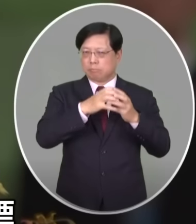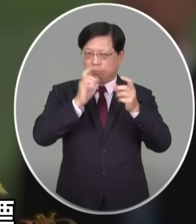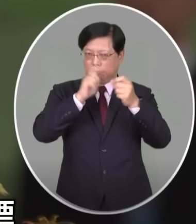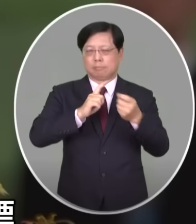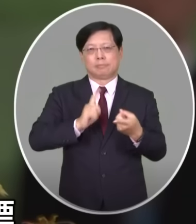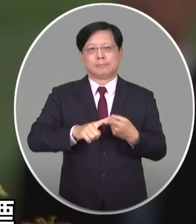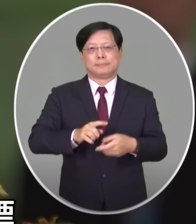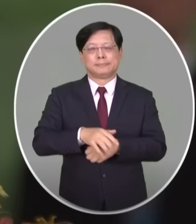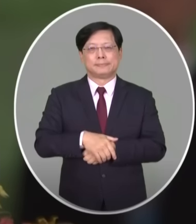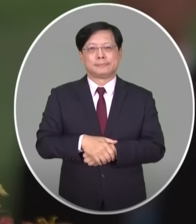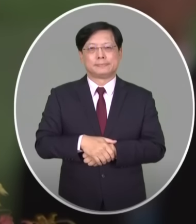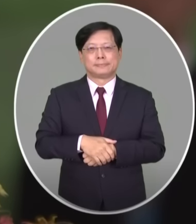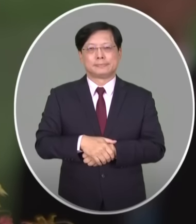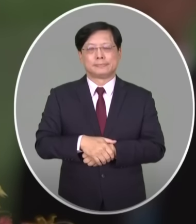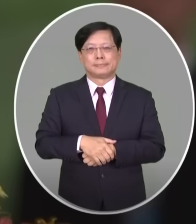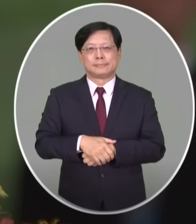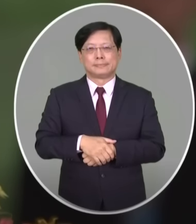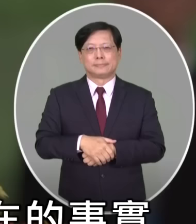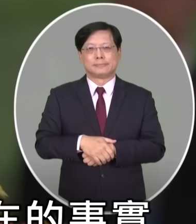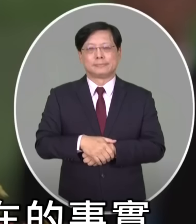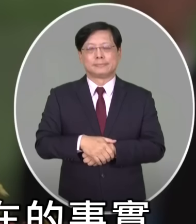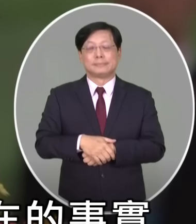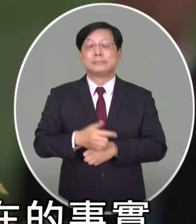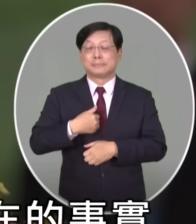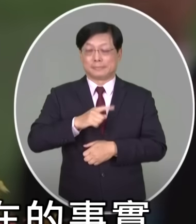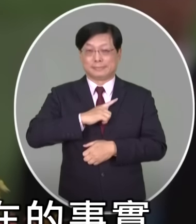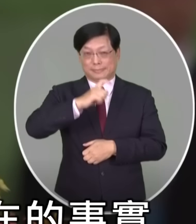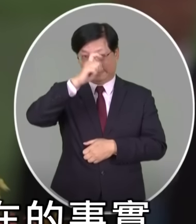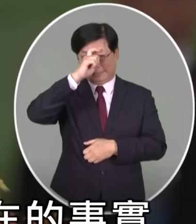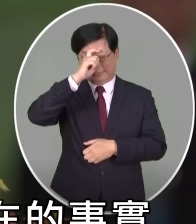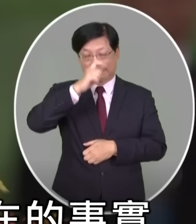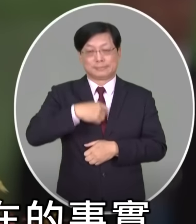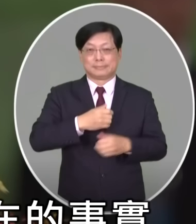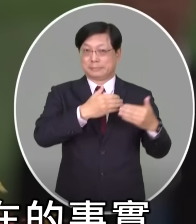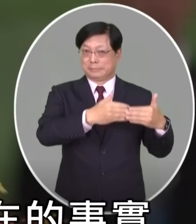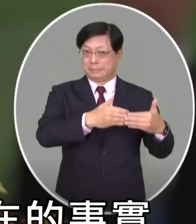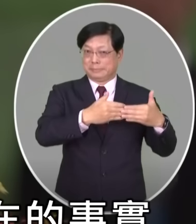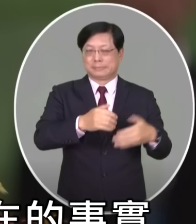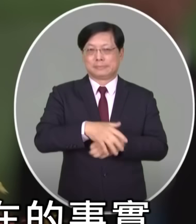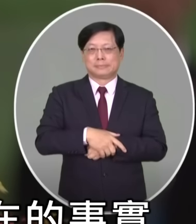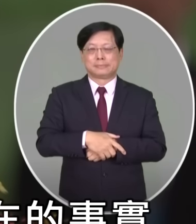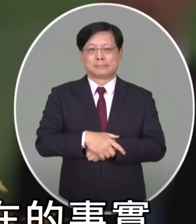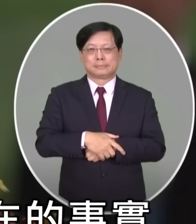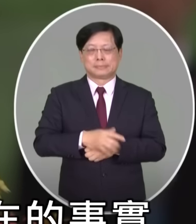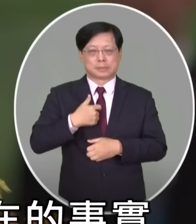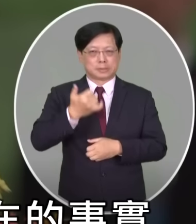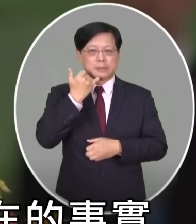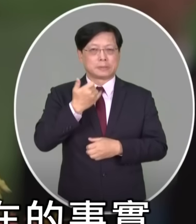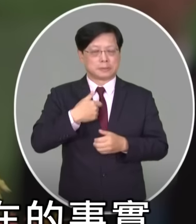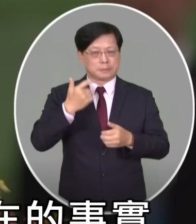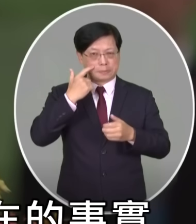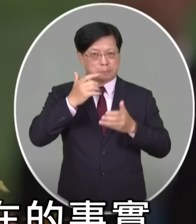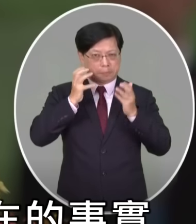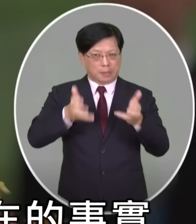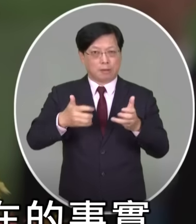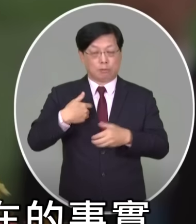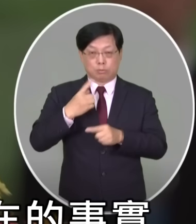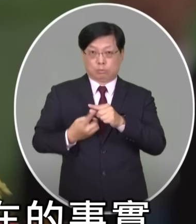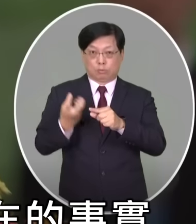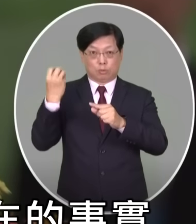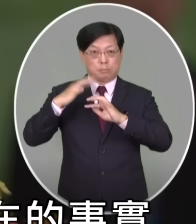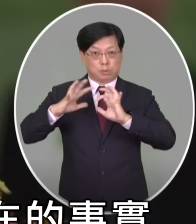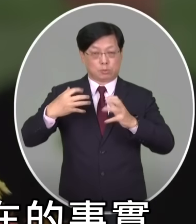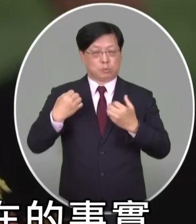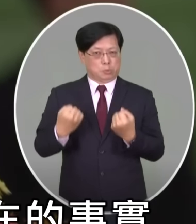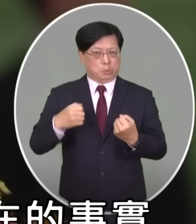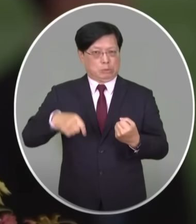标。因此，我希望中国正视中华民国存在的事